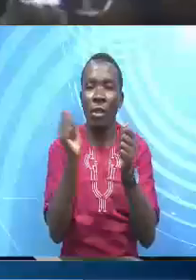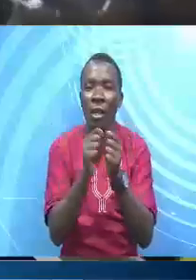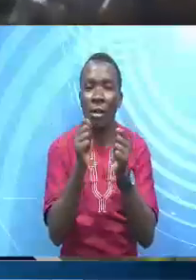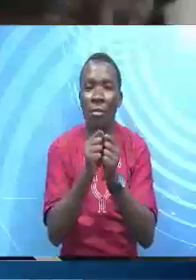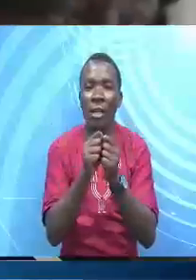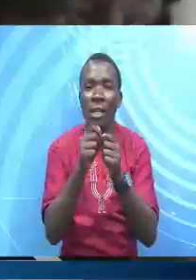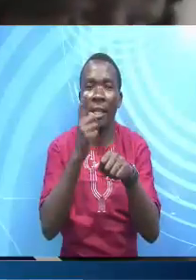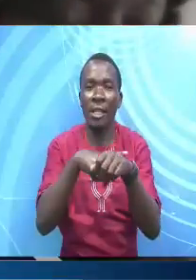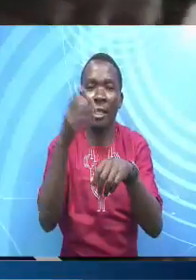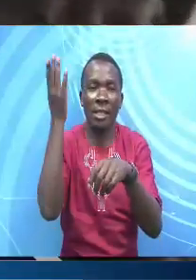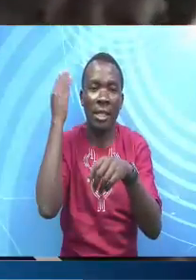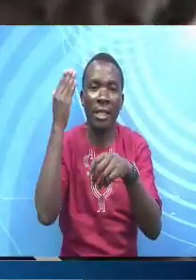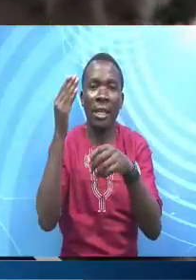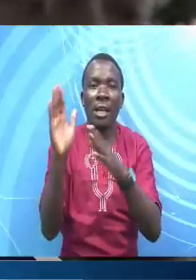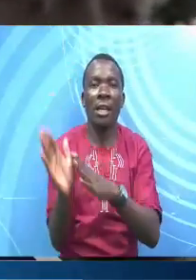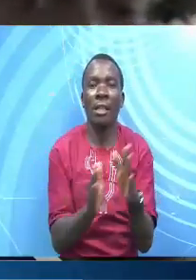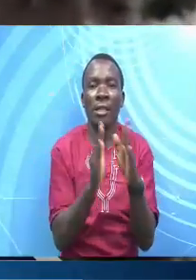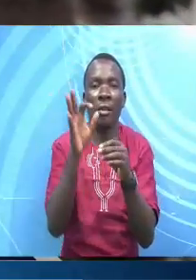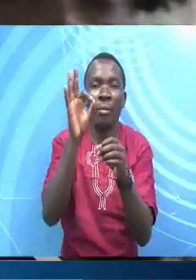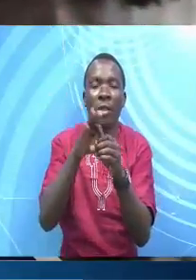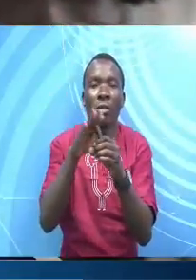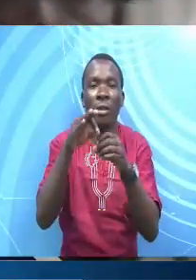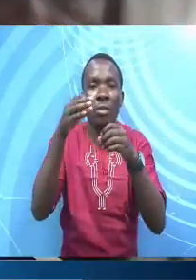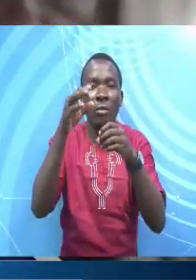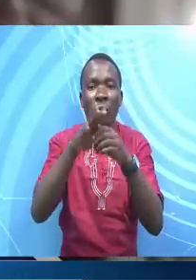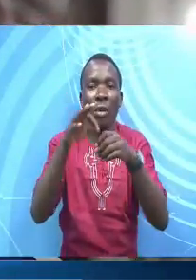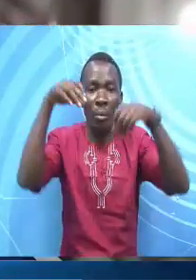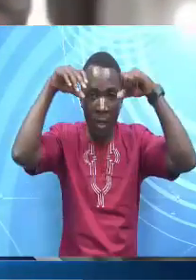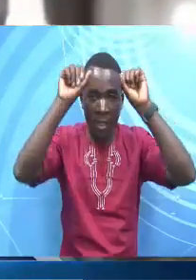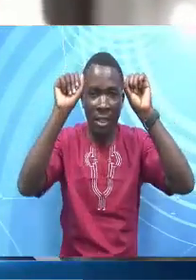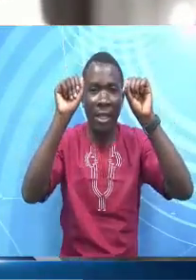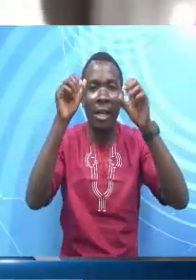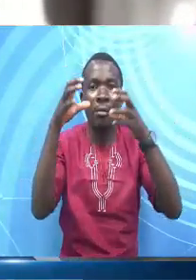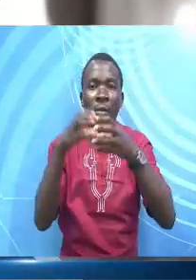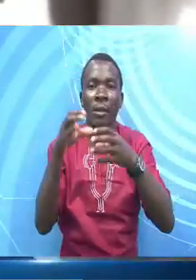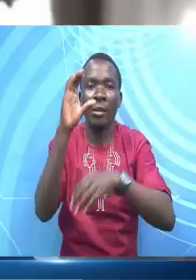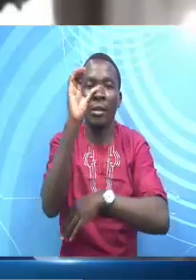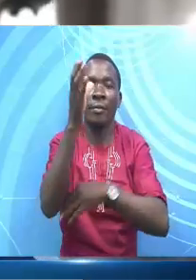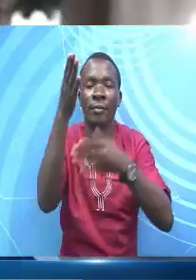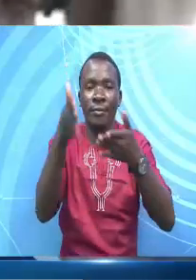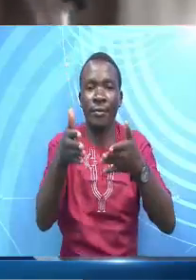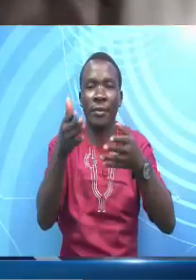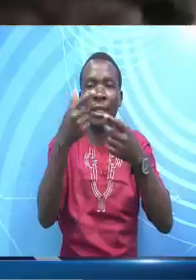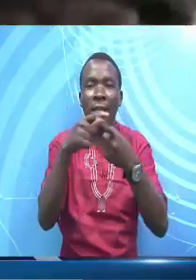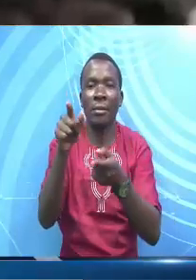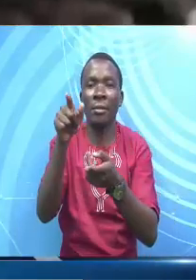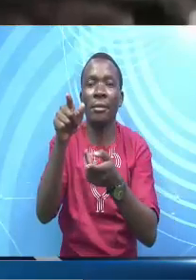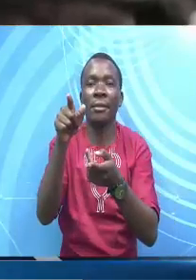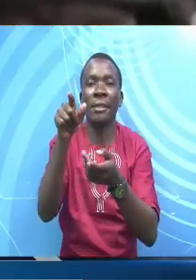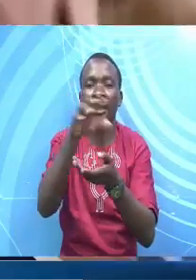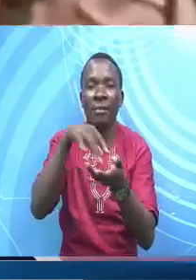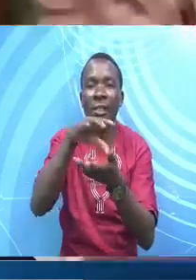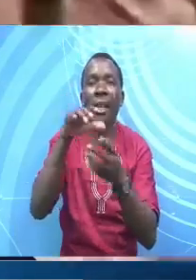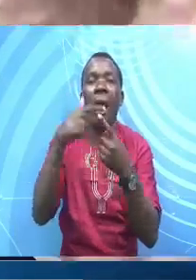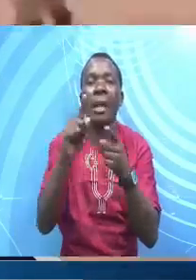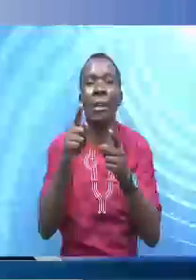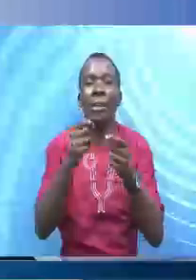y'umukuru w'igihugu. Imitwe y'inyeshyamba irimo UPC yari yemeje kuyadurumbanya, ariko ingabo za Loni zirimo n'iz'u Rwanda zirahagoboka.